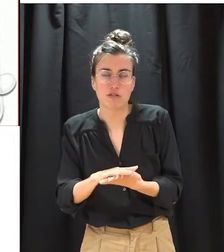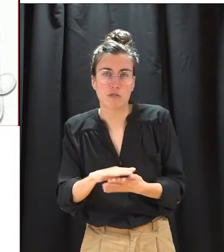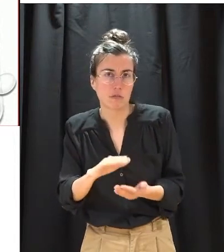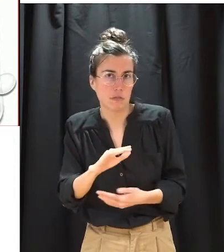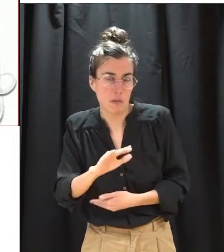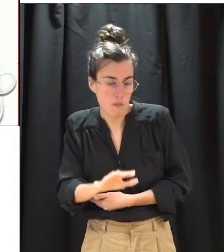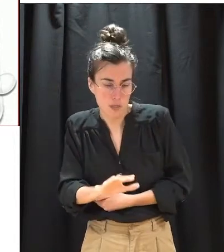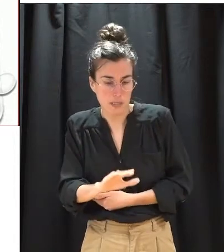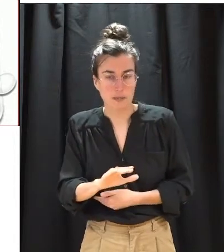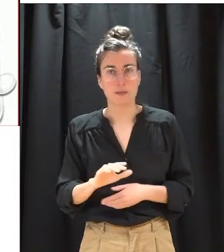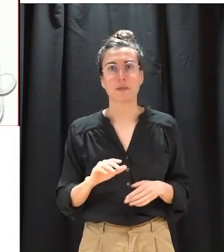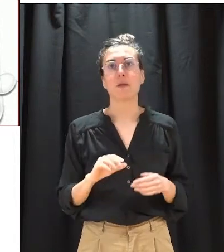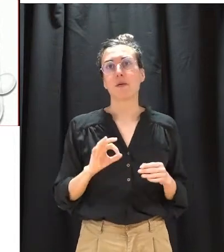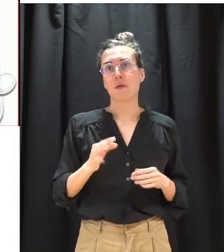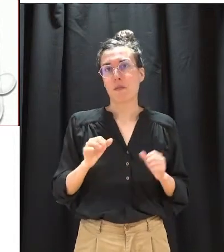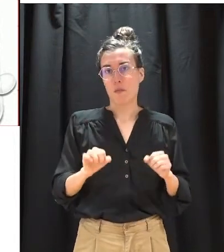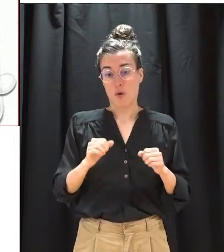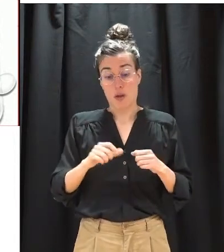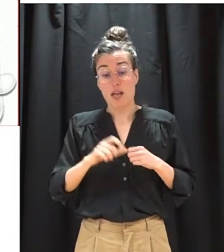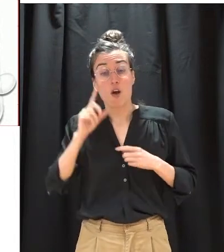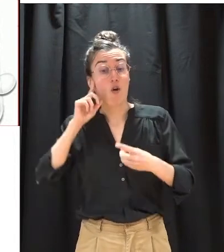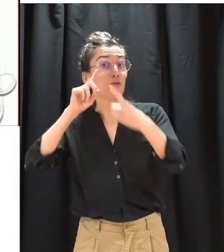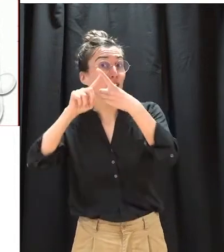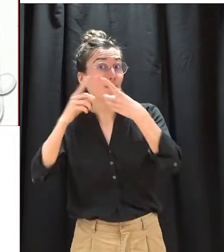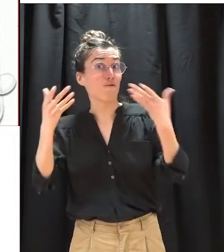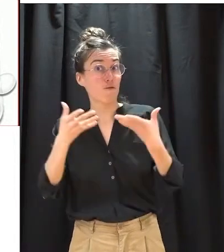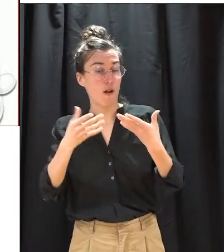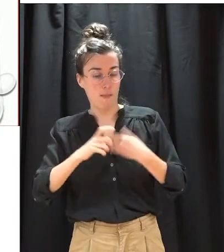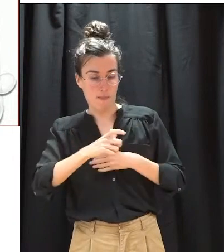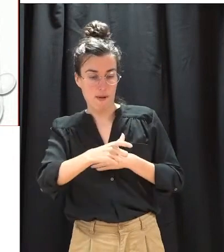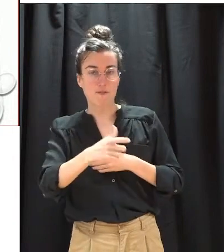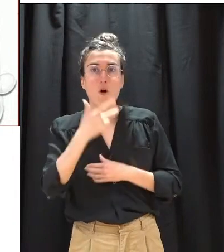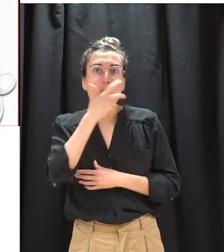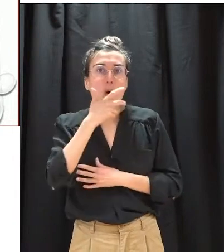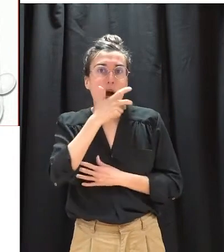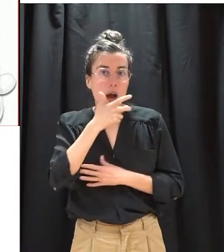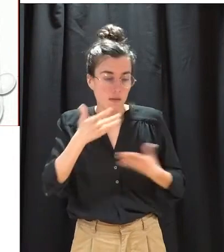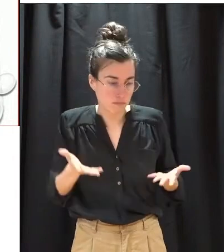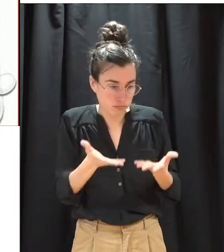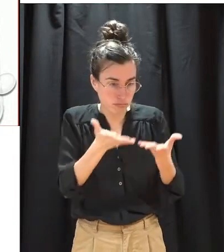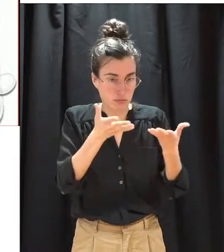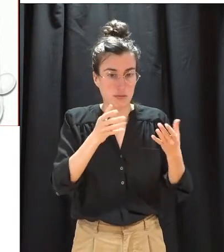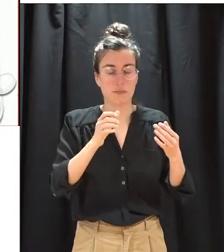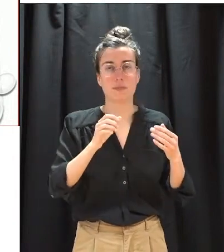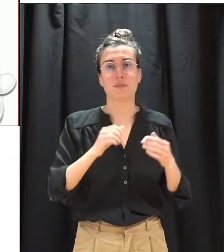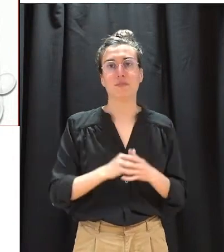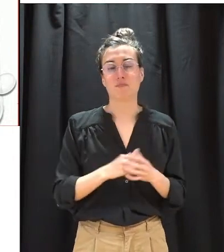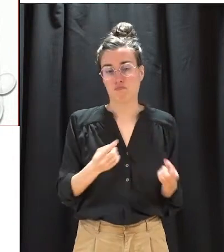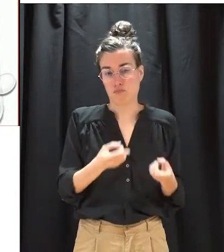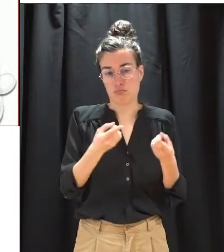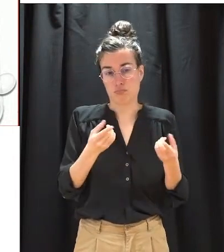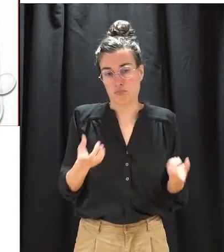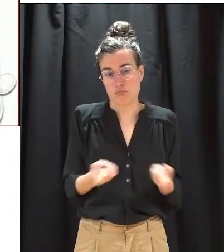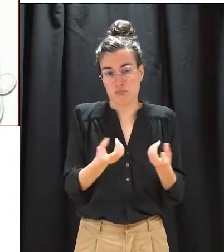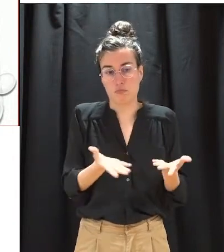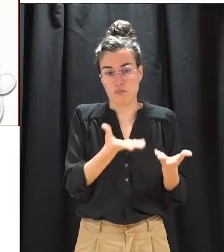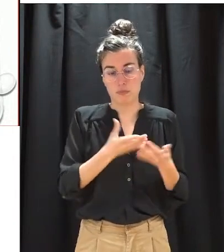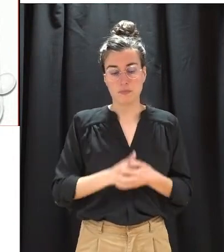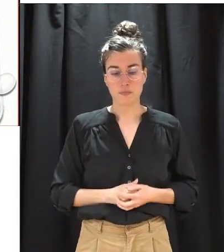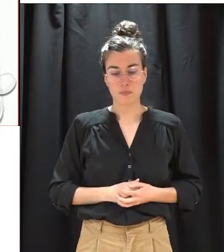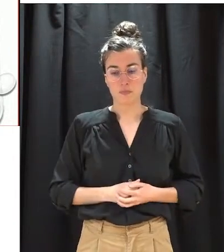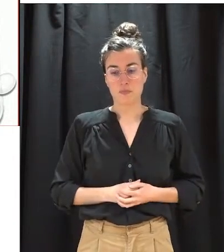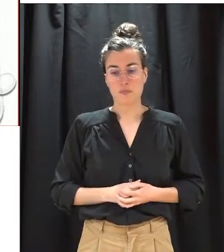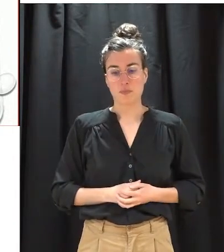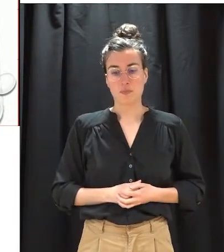favoriser le développement du langage oral. Donc, après le diagnostic de la surdité, la réponse de l'implantation cochléaire chez